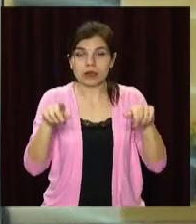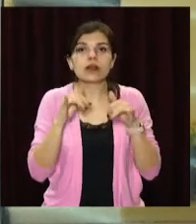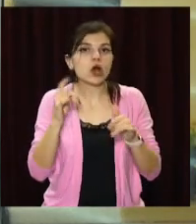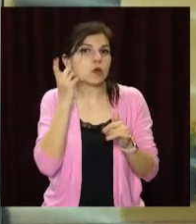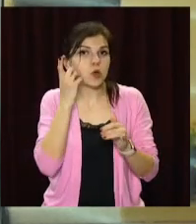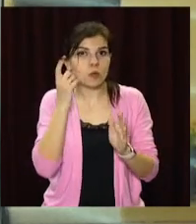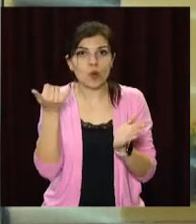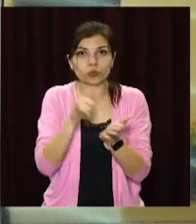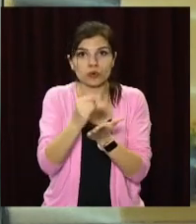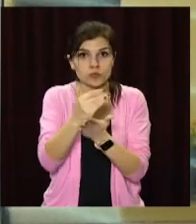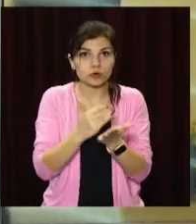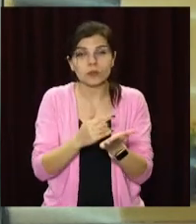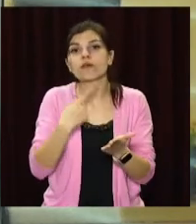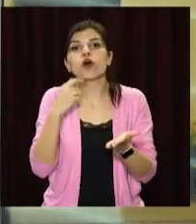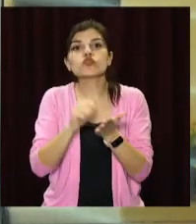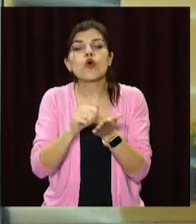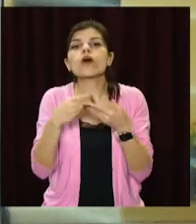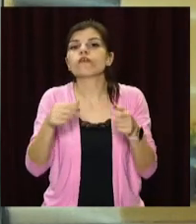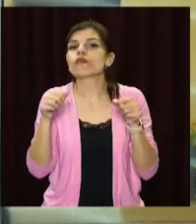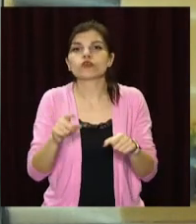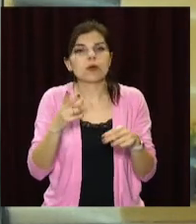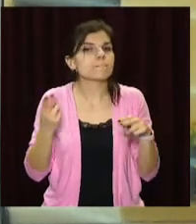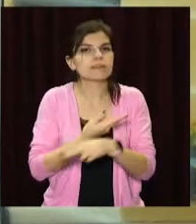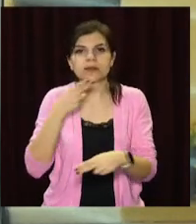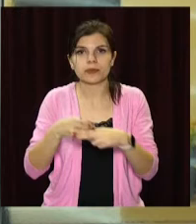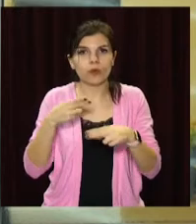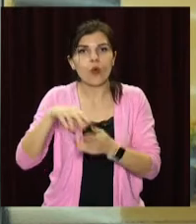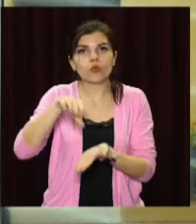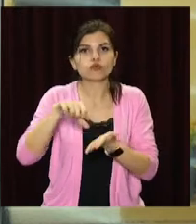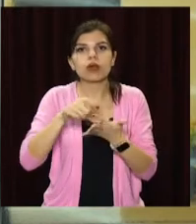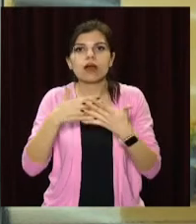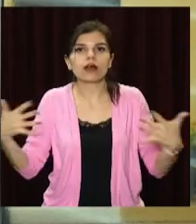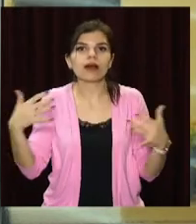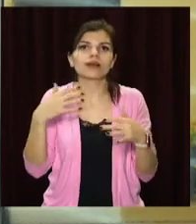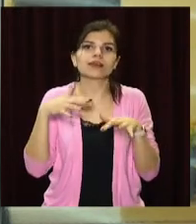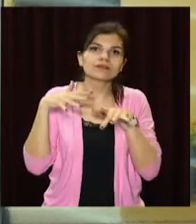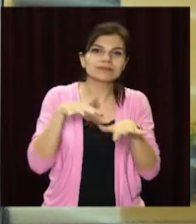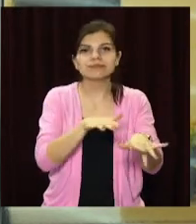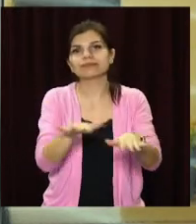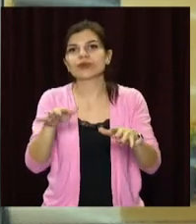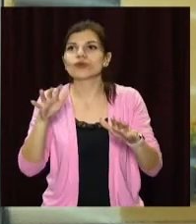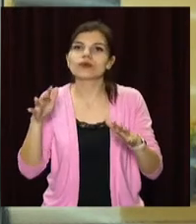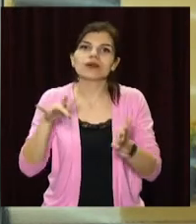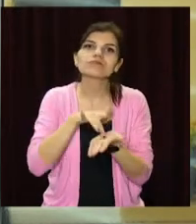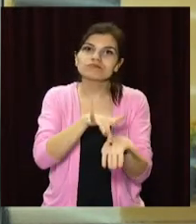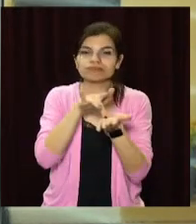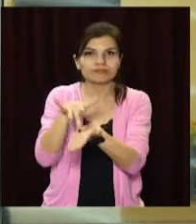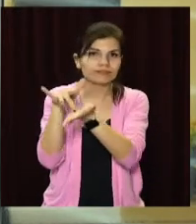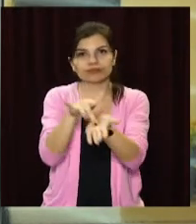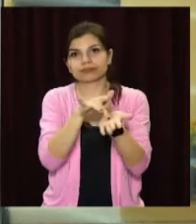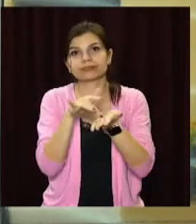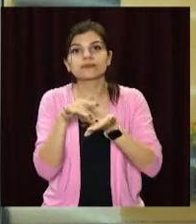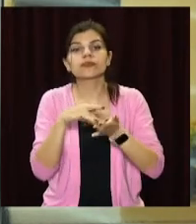смартфона. Документ надаватиме можливість безперешкодно брати участь у масових заходах і пересуватися країною, про це